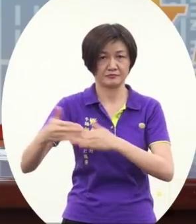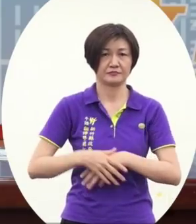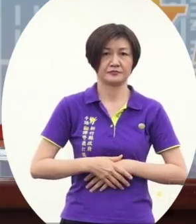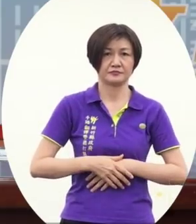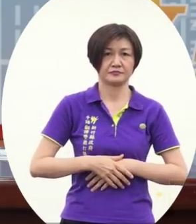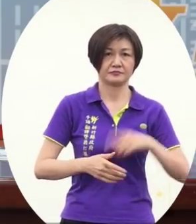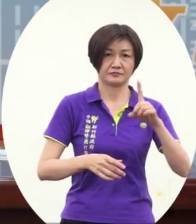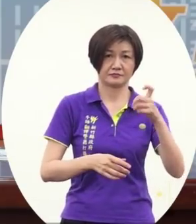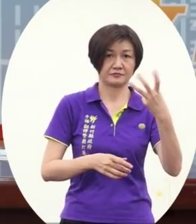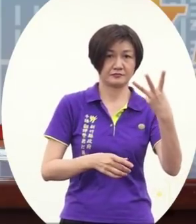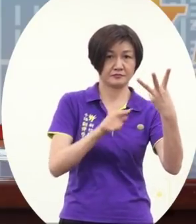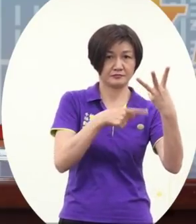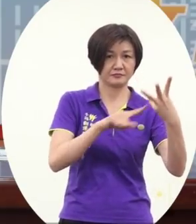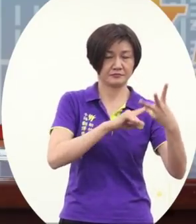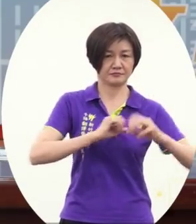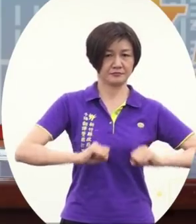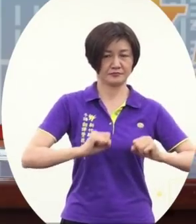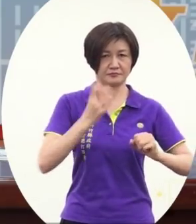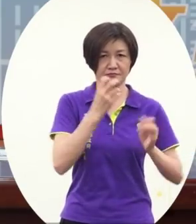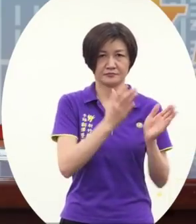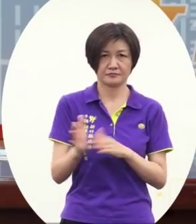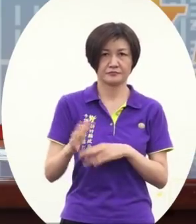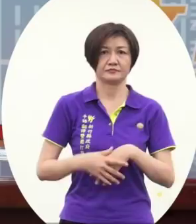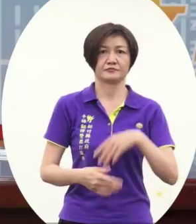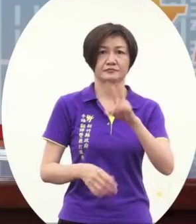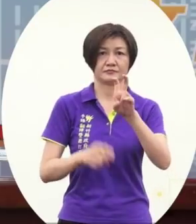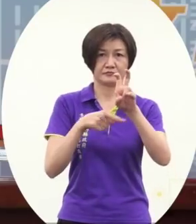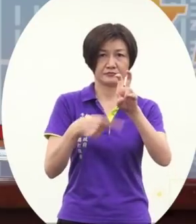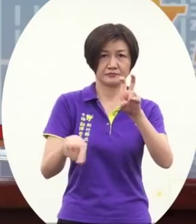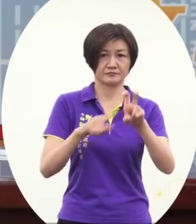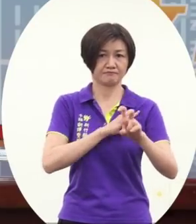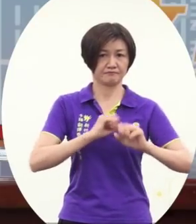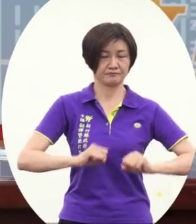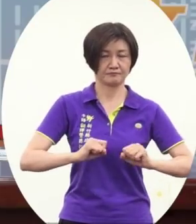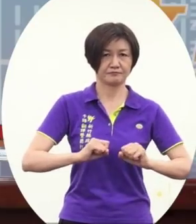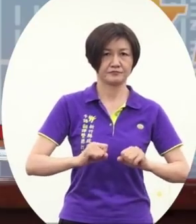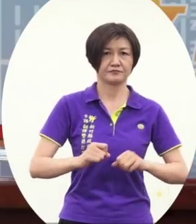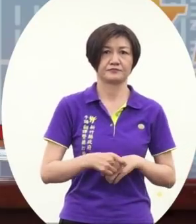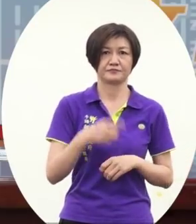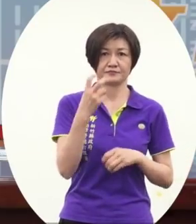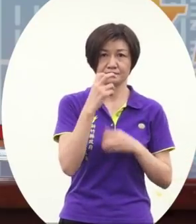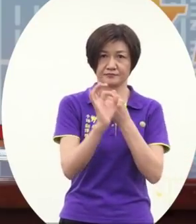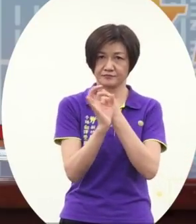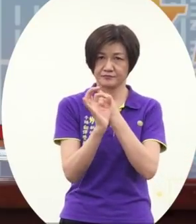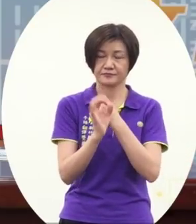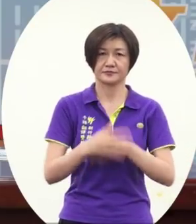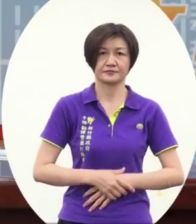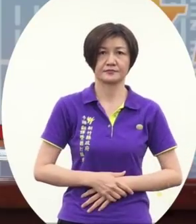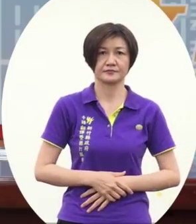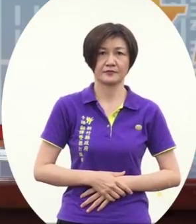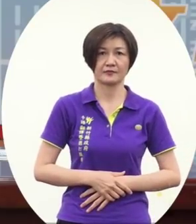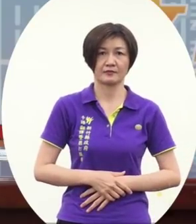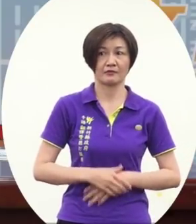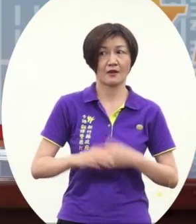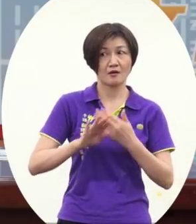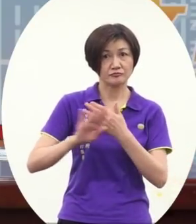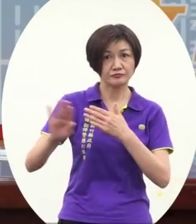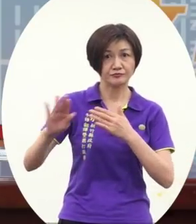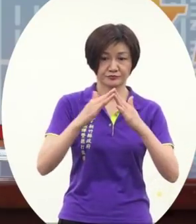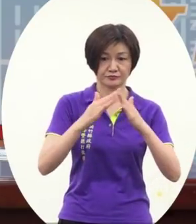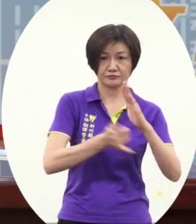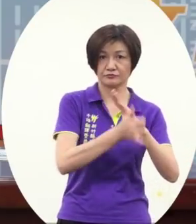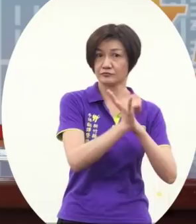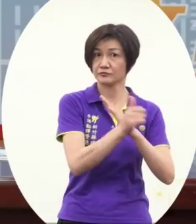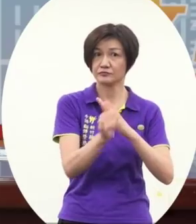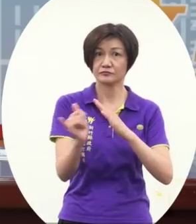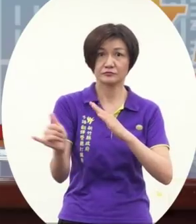主健康管理，20人自主健康监测。另外在高风险的公共场所的